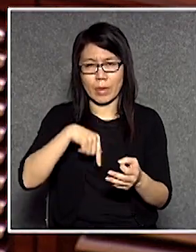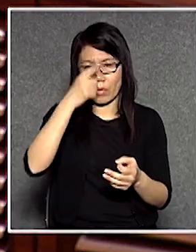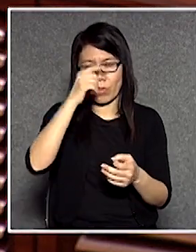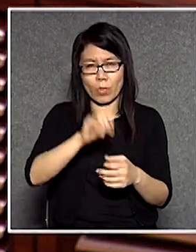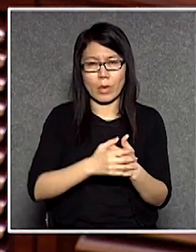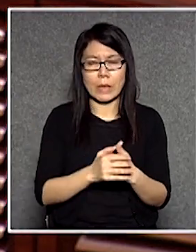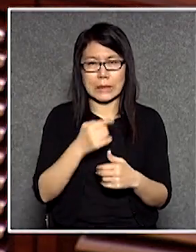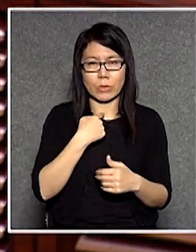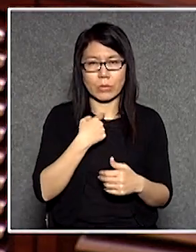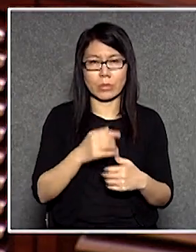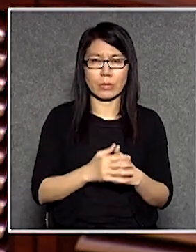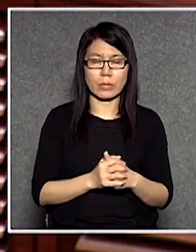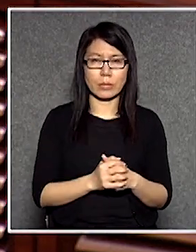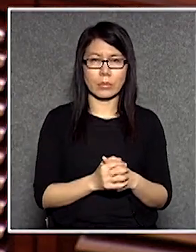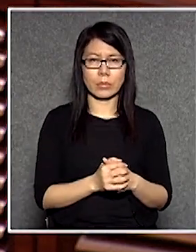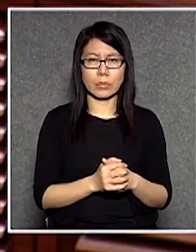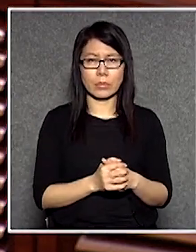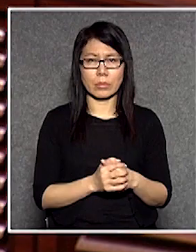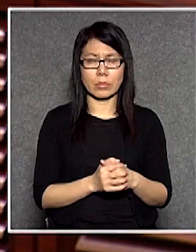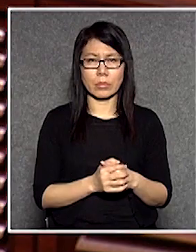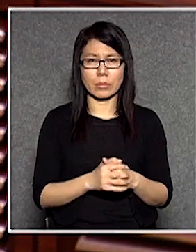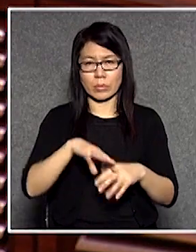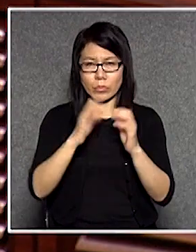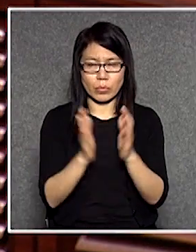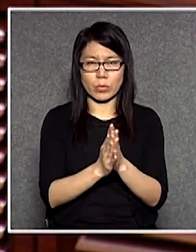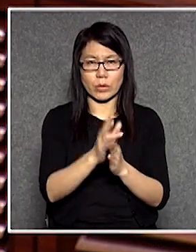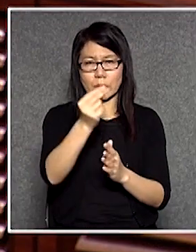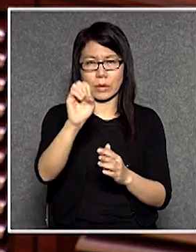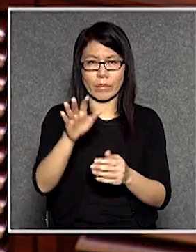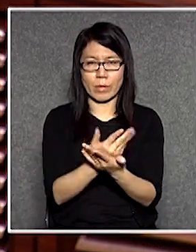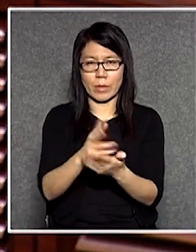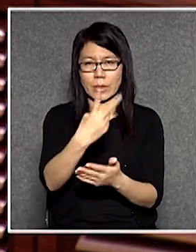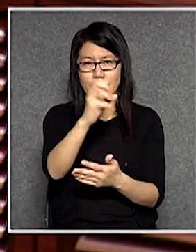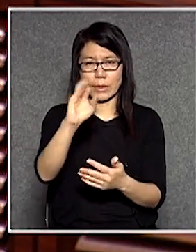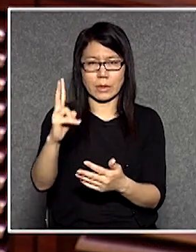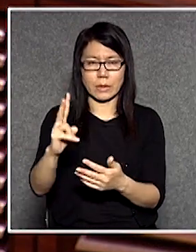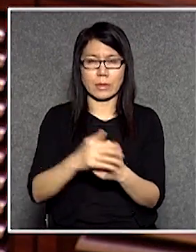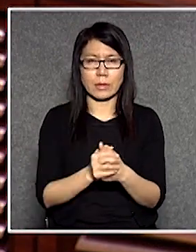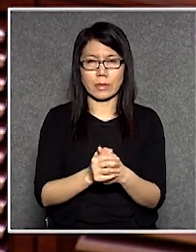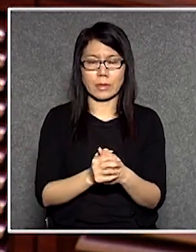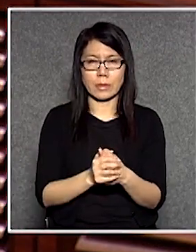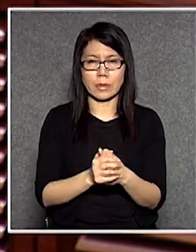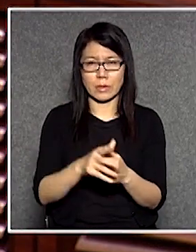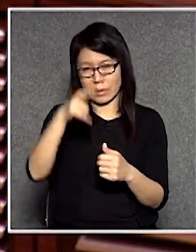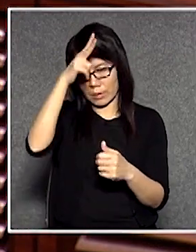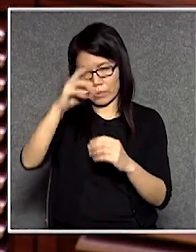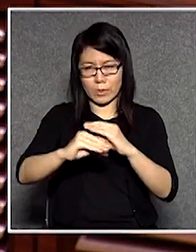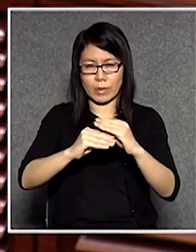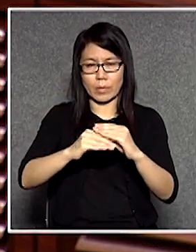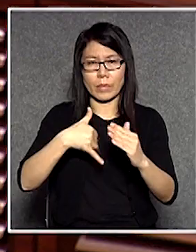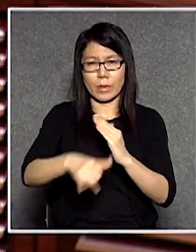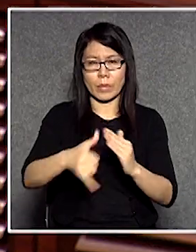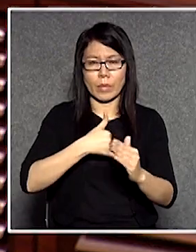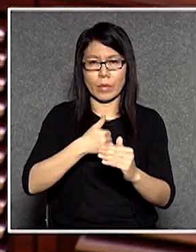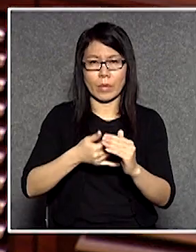都話要將呢個總目70分目202 入境處遣返非法居